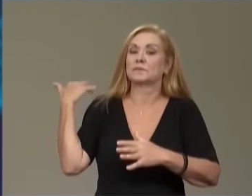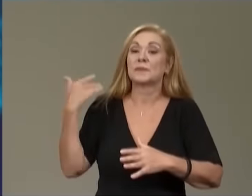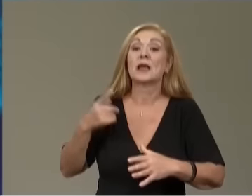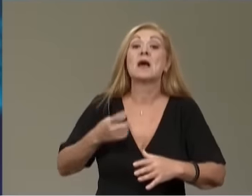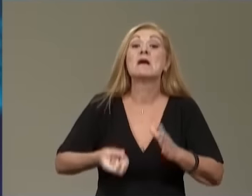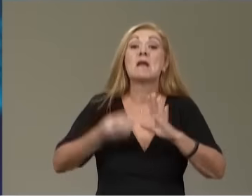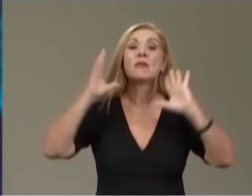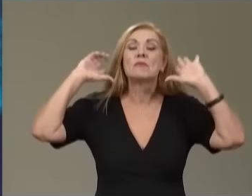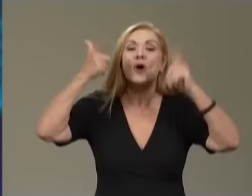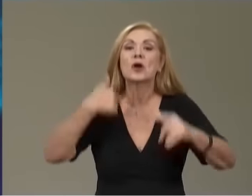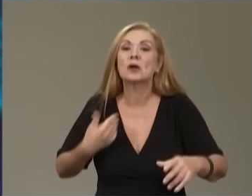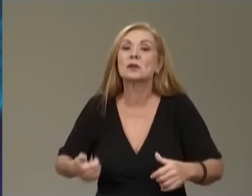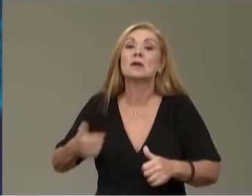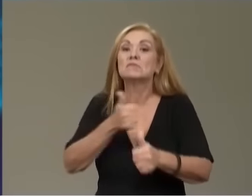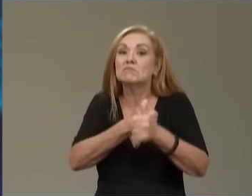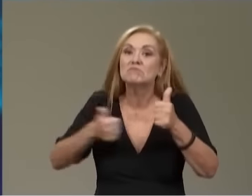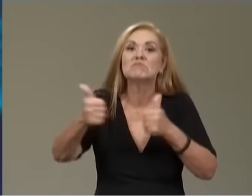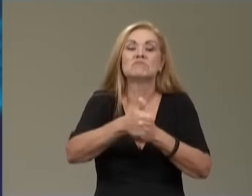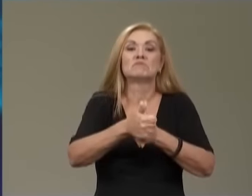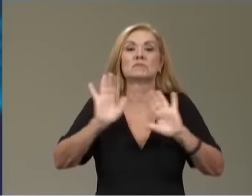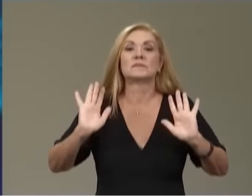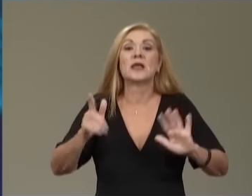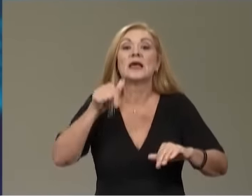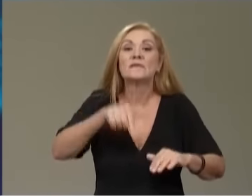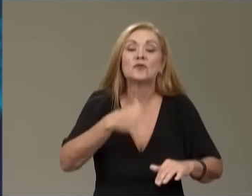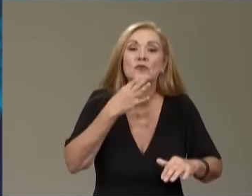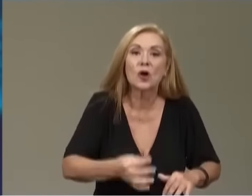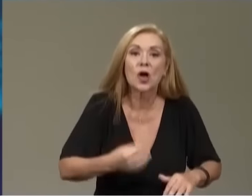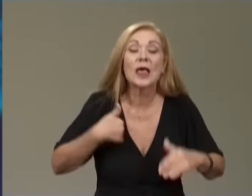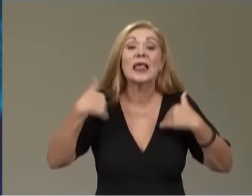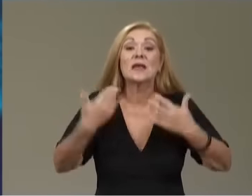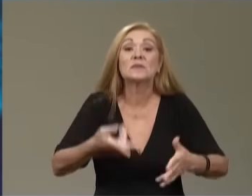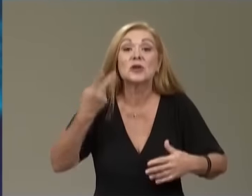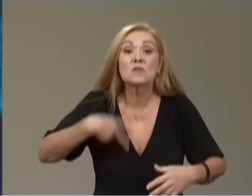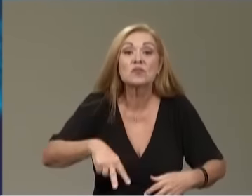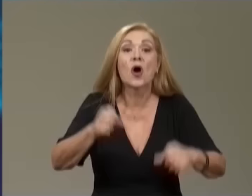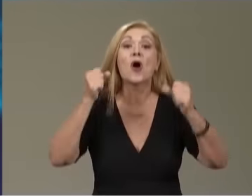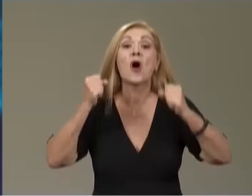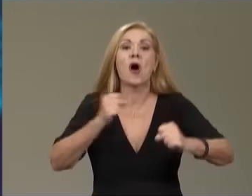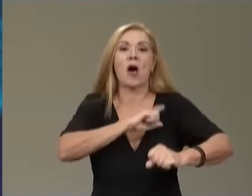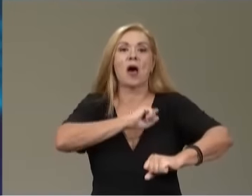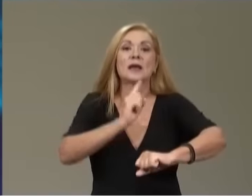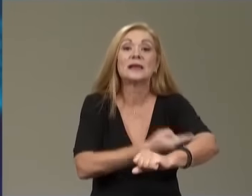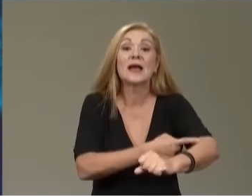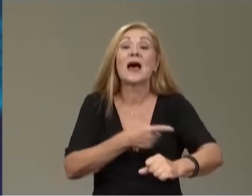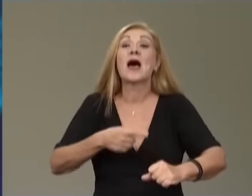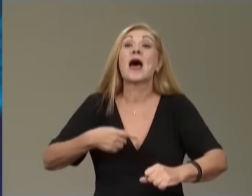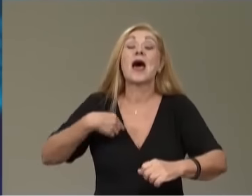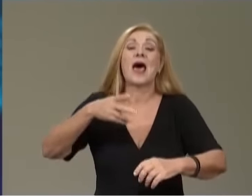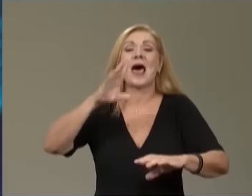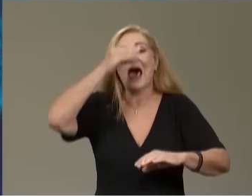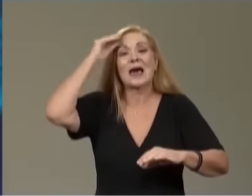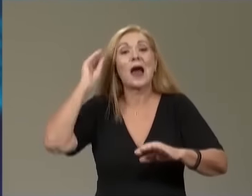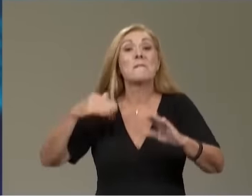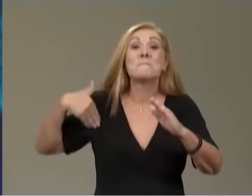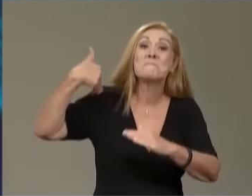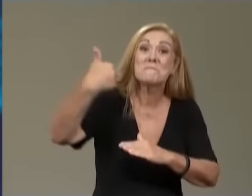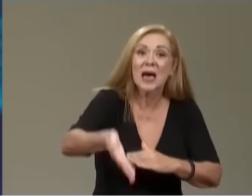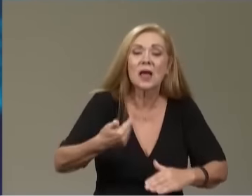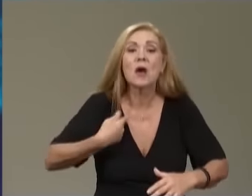πρώτη γραμμή. Γι' αυτό άλλωστε είμαστε η πιο ανθεκτική δύναμη της μεταπολίτευσης.